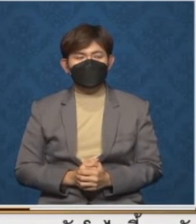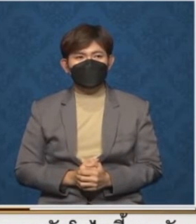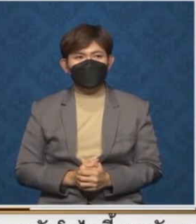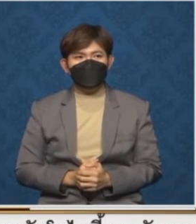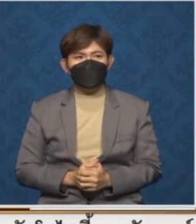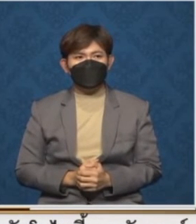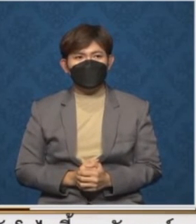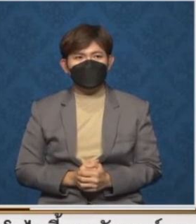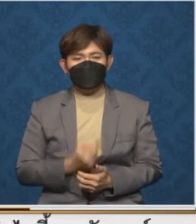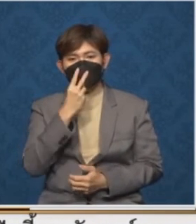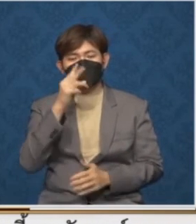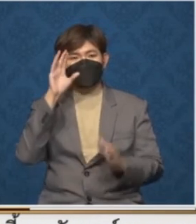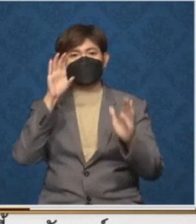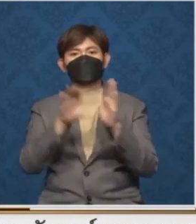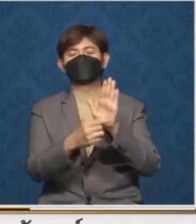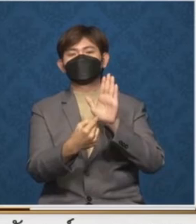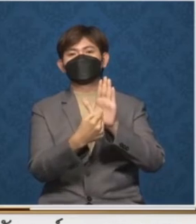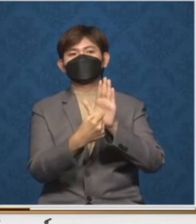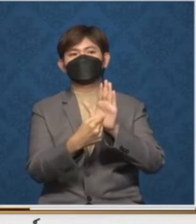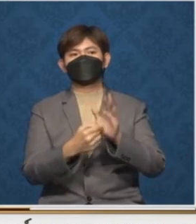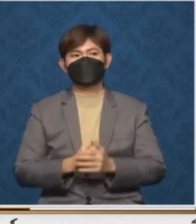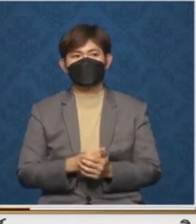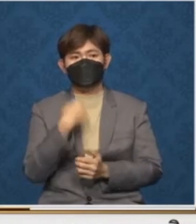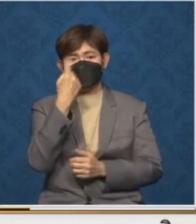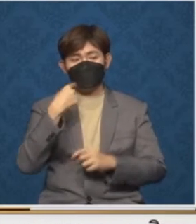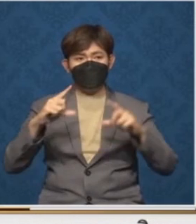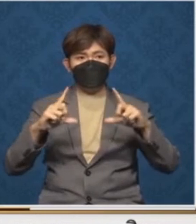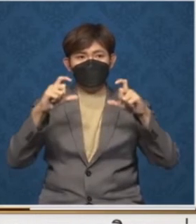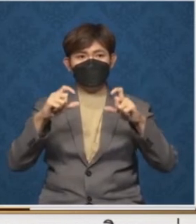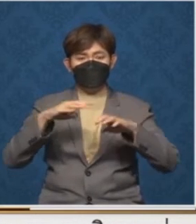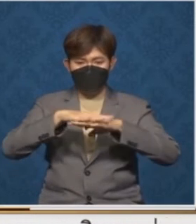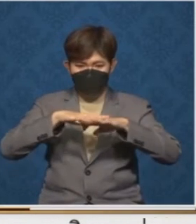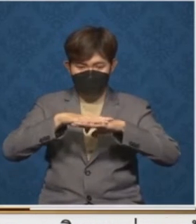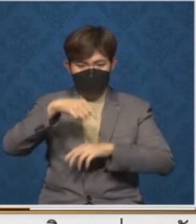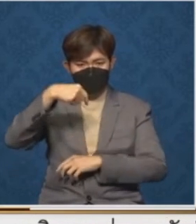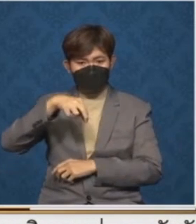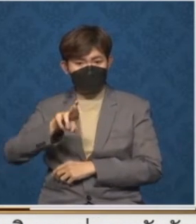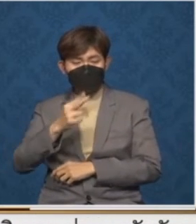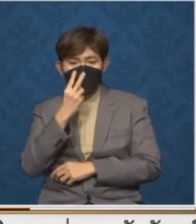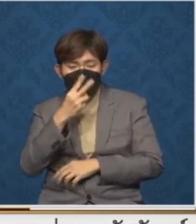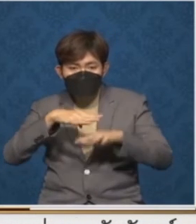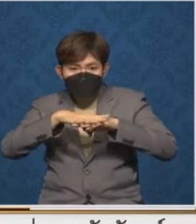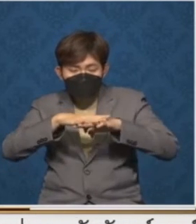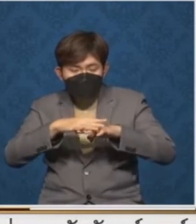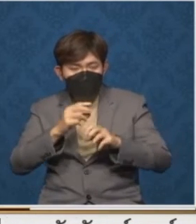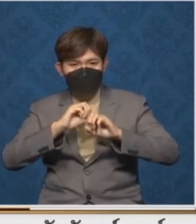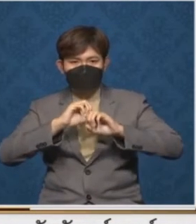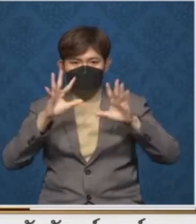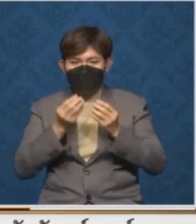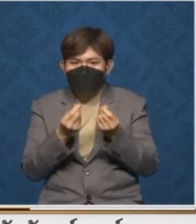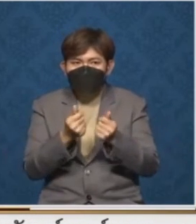ระเทศประยกสุดท้ายครับท่าน turningผมกราบเรียนผ่านท่านไปยคนไยทั้ประเทศ